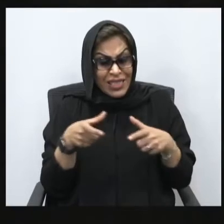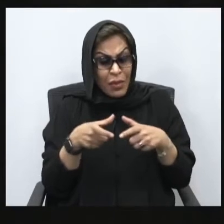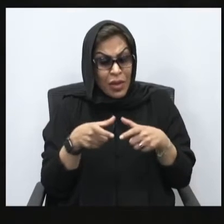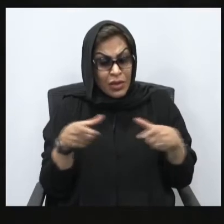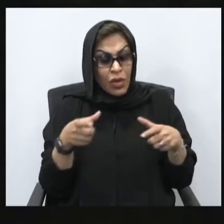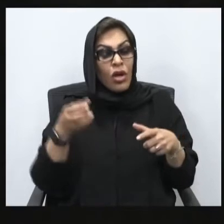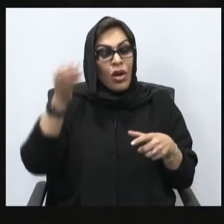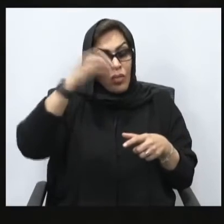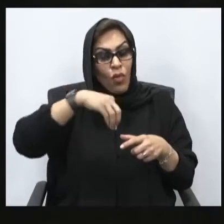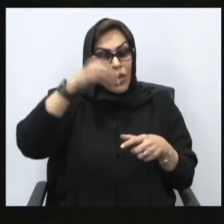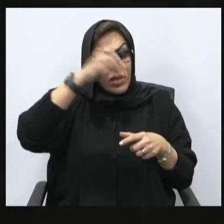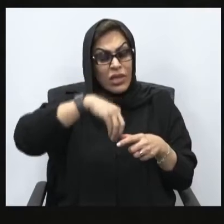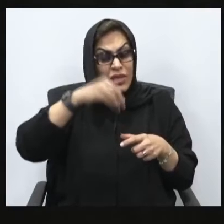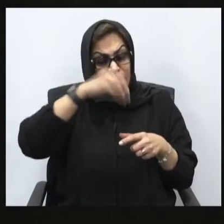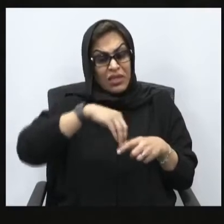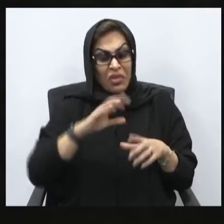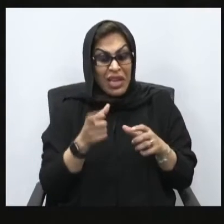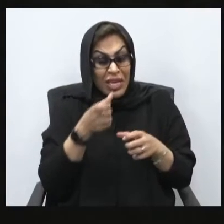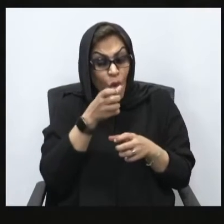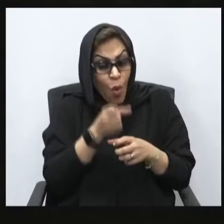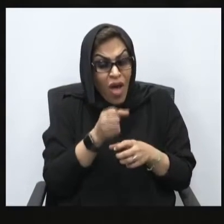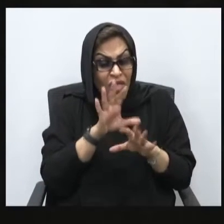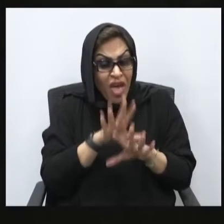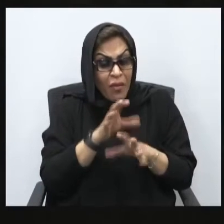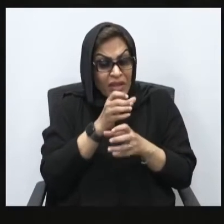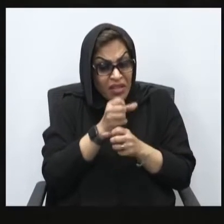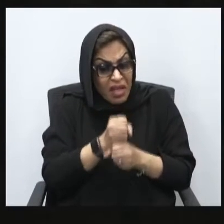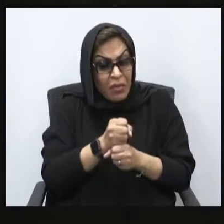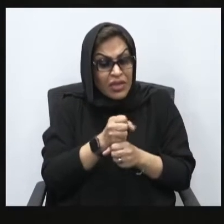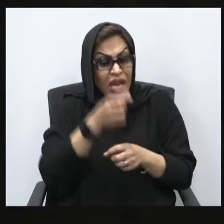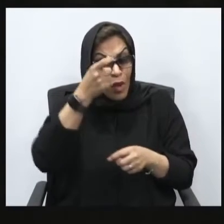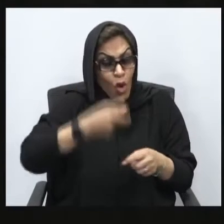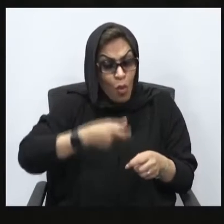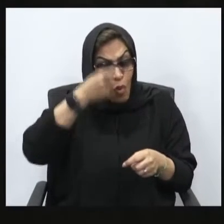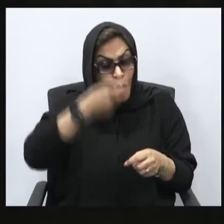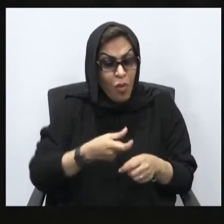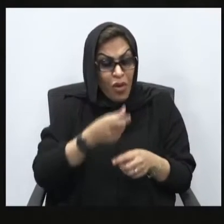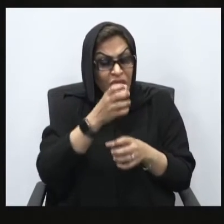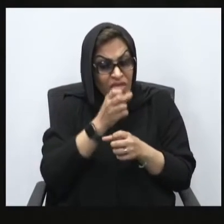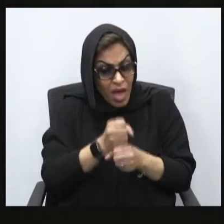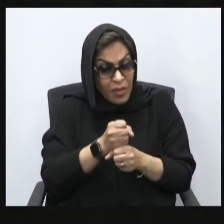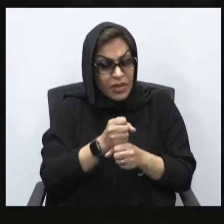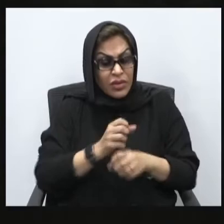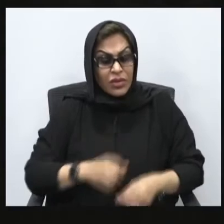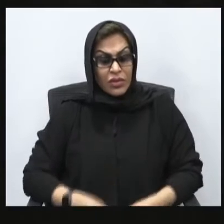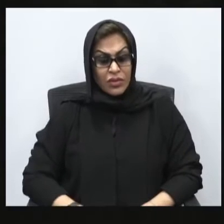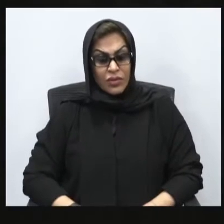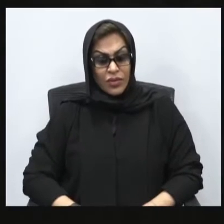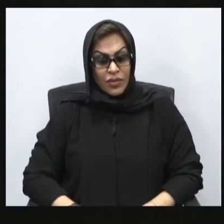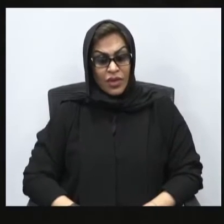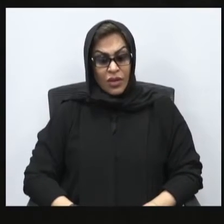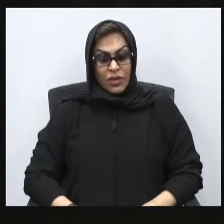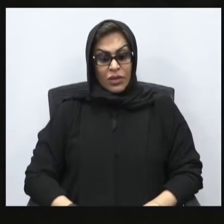كان ممكن الاعداد كل مره تزيد في الكرات صح ولا لا بدل ما تكون ثمانيه وسبعه وخمسه ممكن تكون ثمانيه